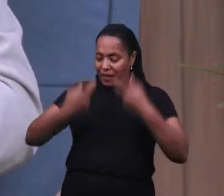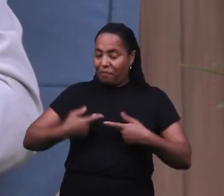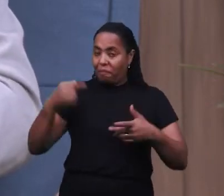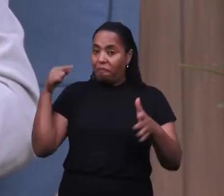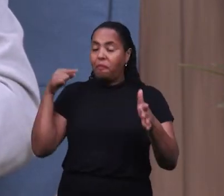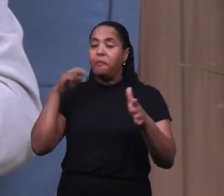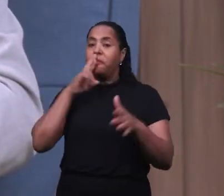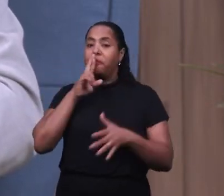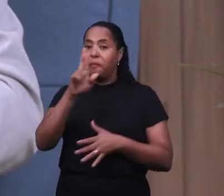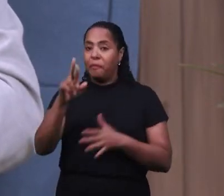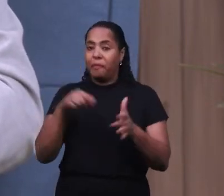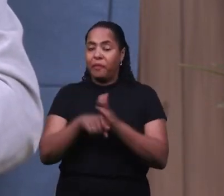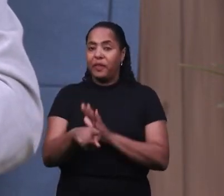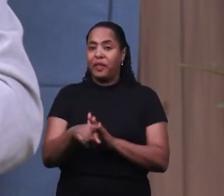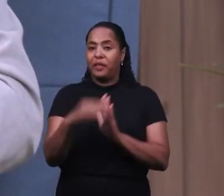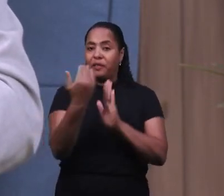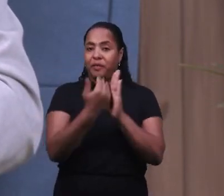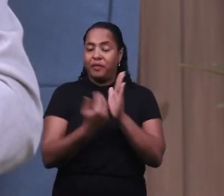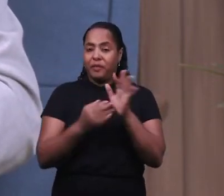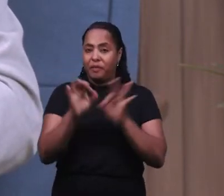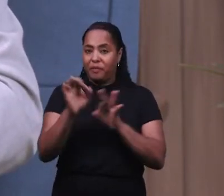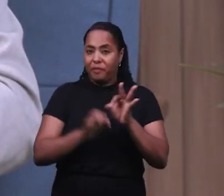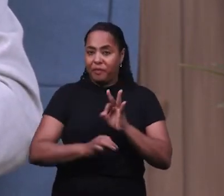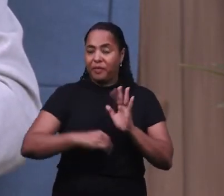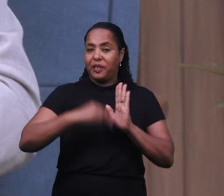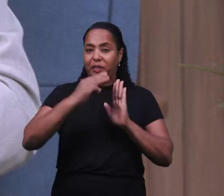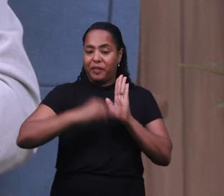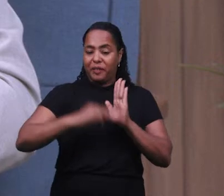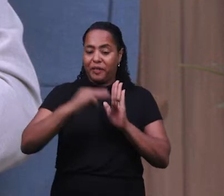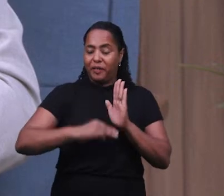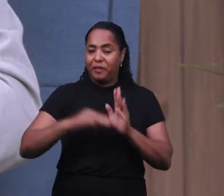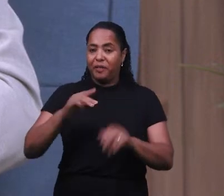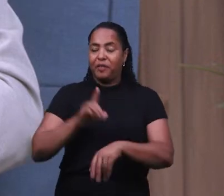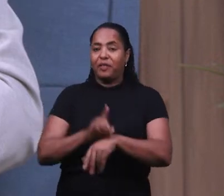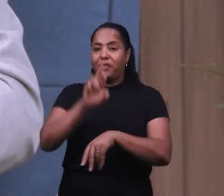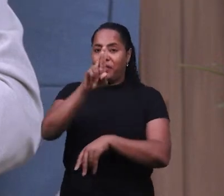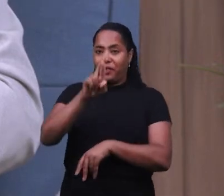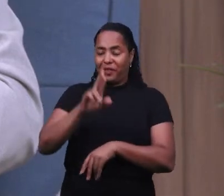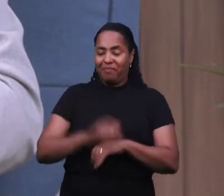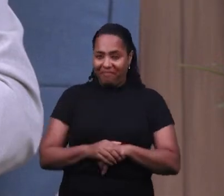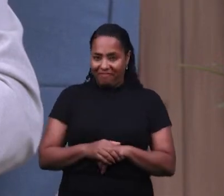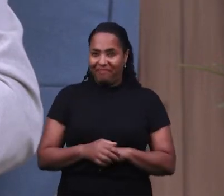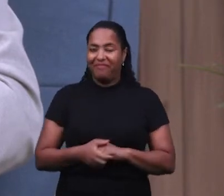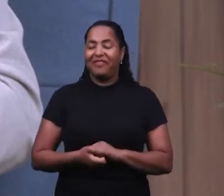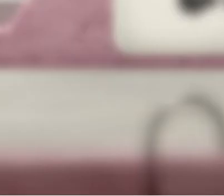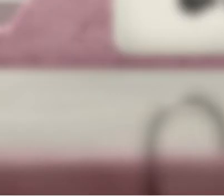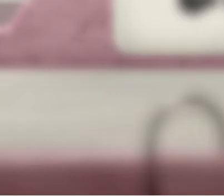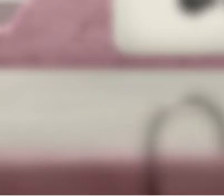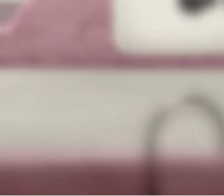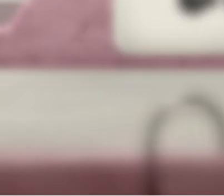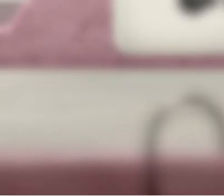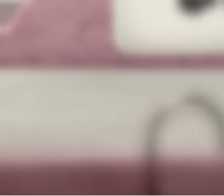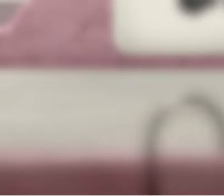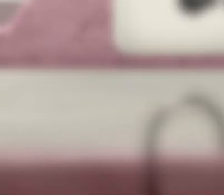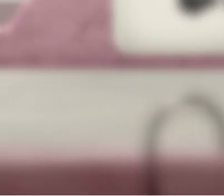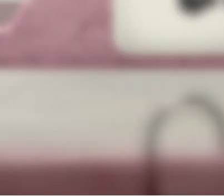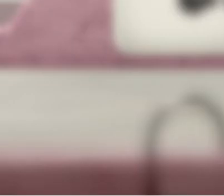va être répondue maintenant avec le volet organisation et méthode pour la docteure Fernanda Becali.